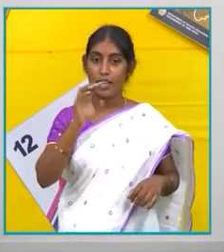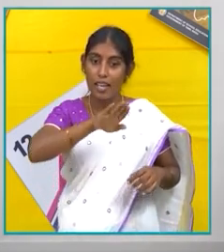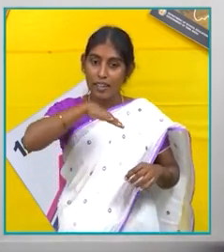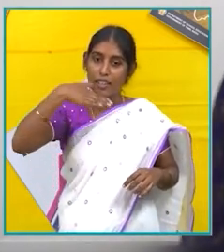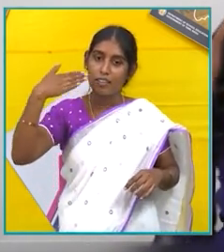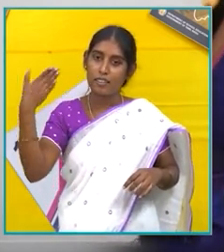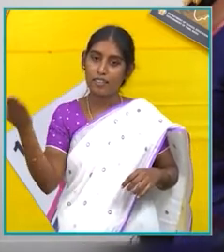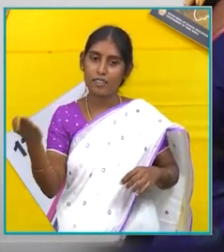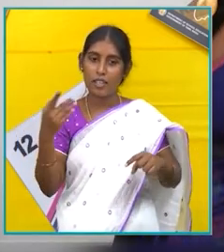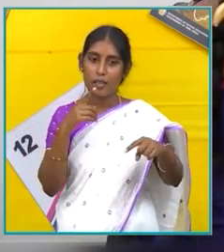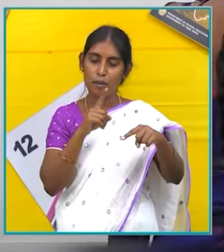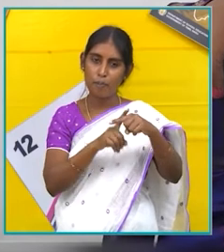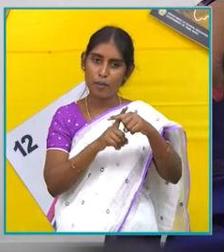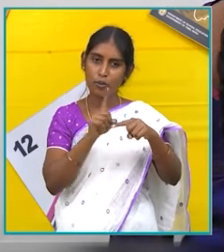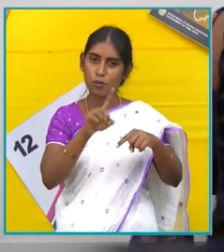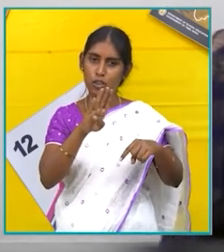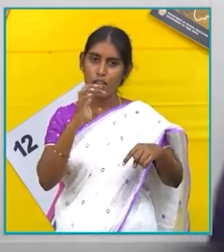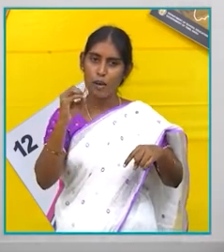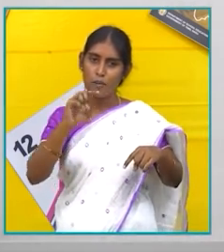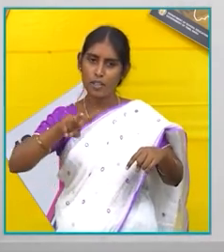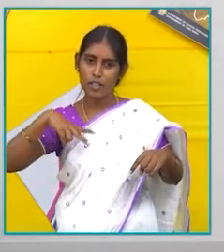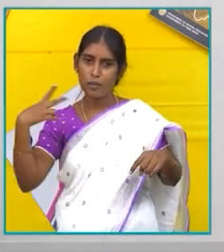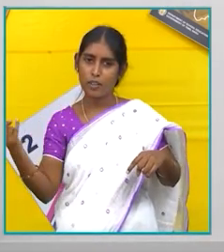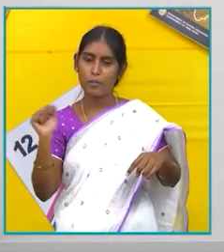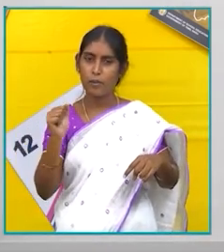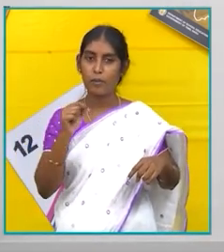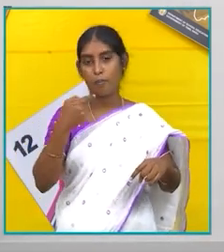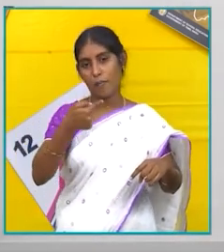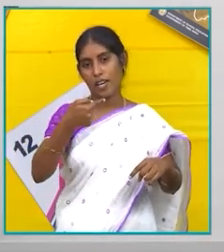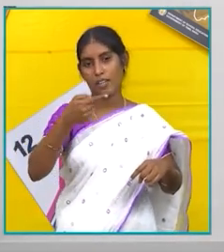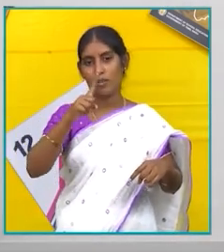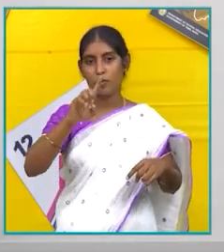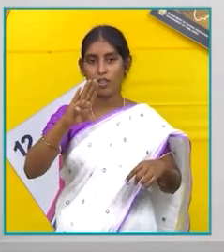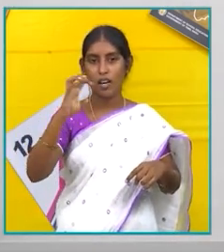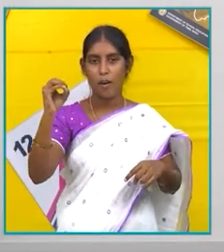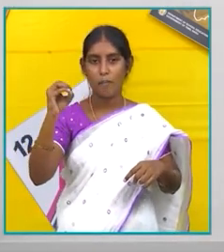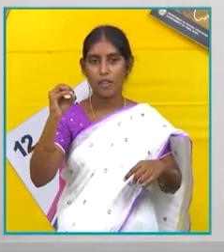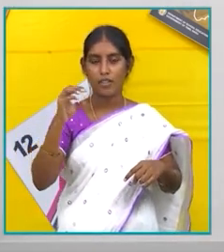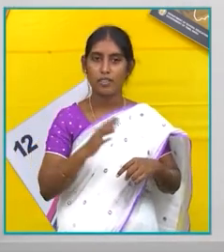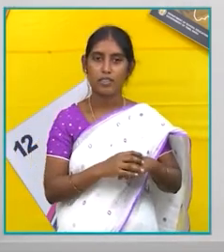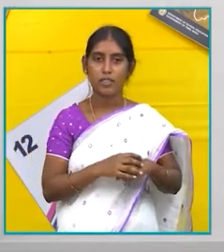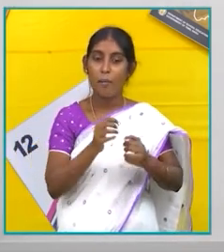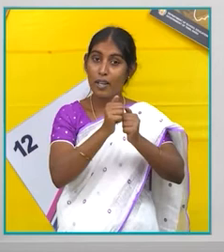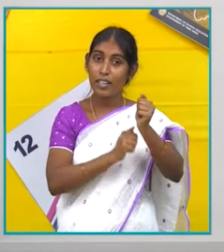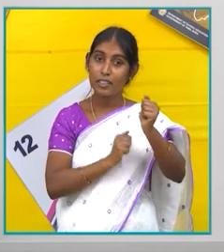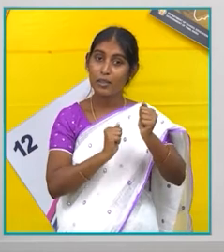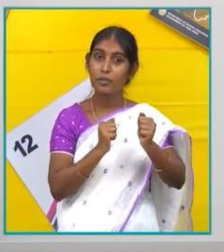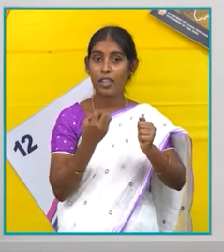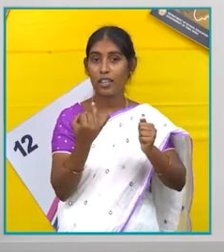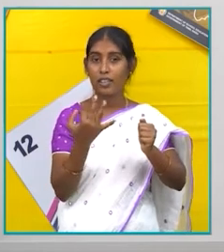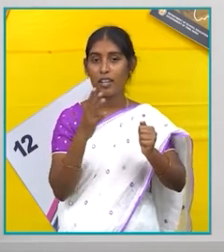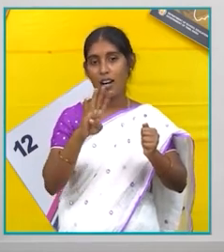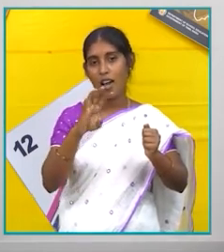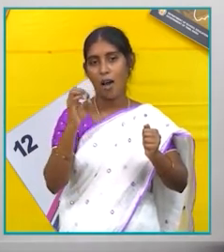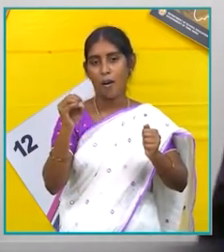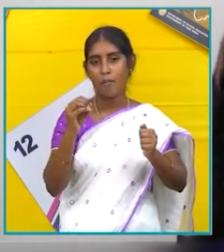டிகிரி. இந்த ப்ளஸ் 140 டிகிரி இந்த பக்கம் போச்சுன்னா என்னாகும், மைனஸ் 140 டிகிரி. அப்போ கழிச்சோன்னா நமக்கு